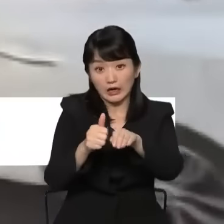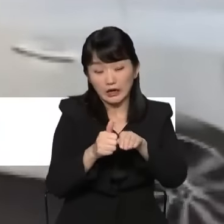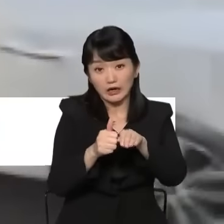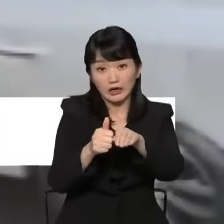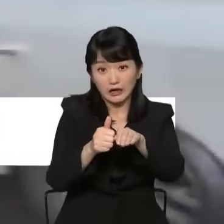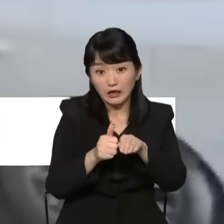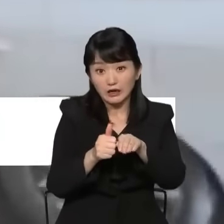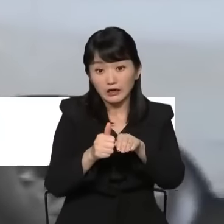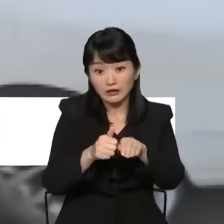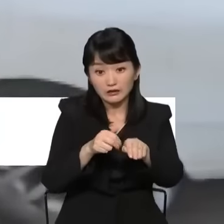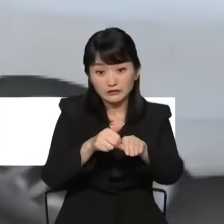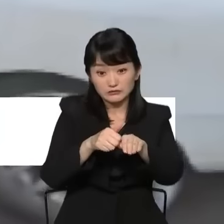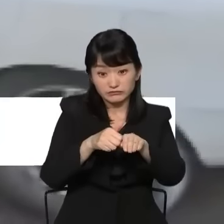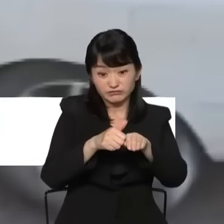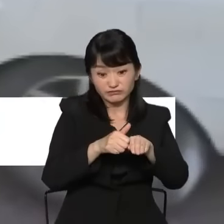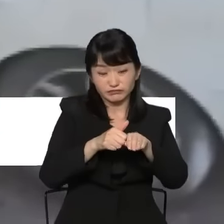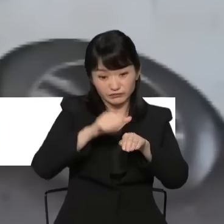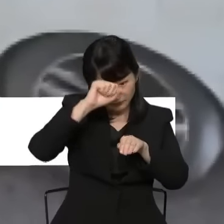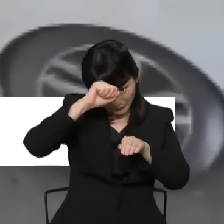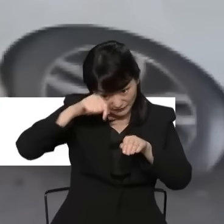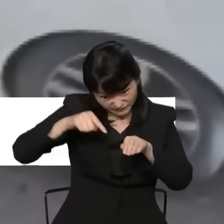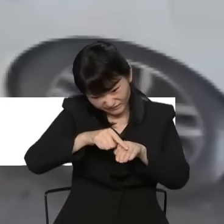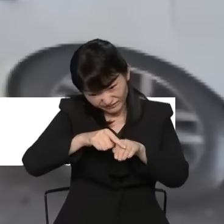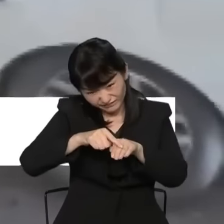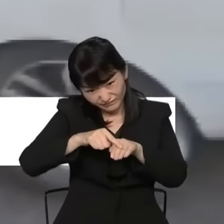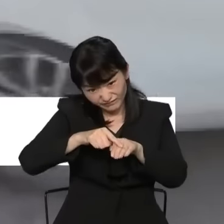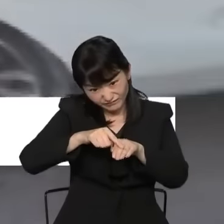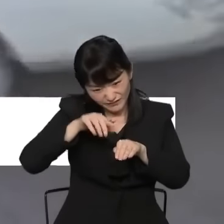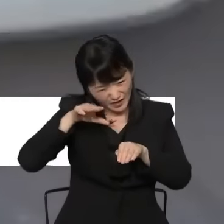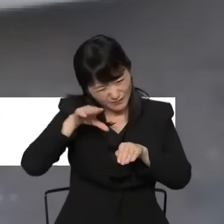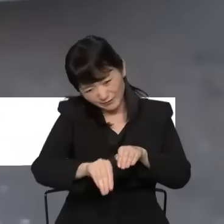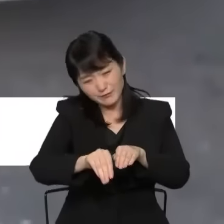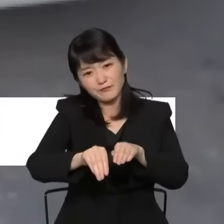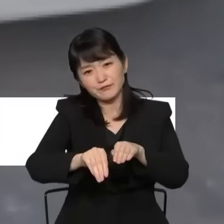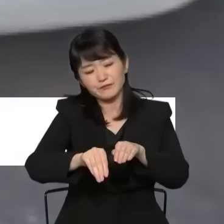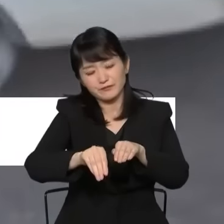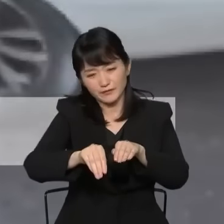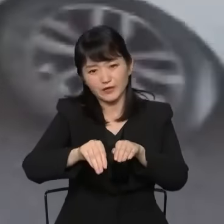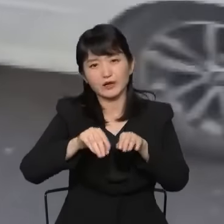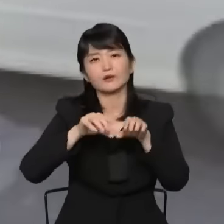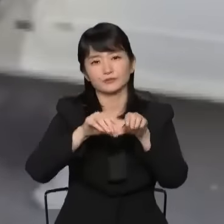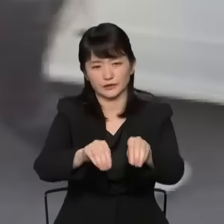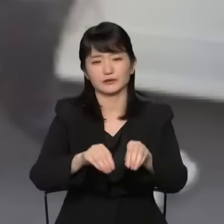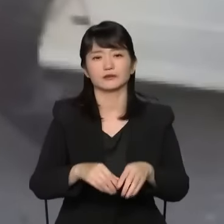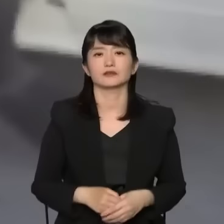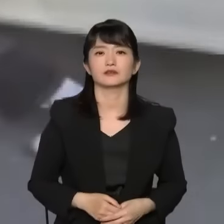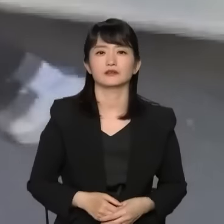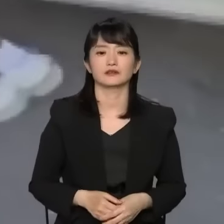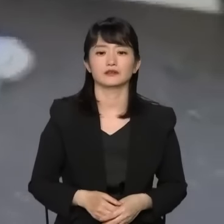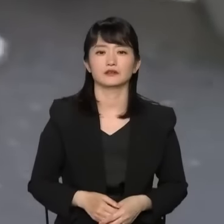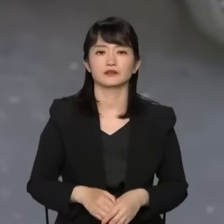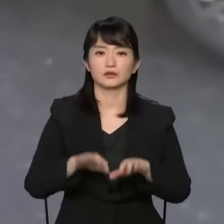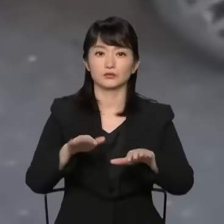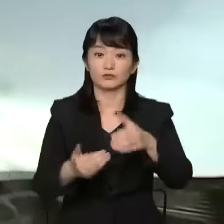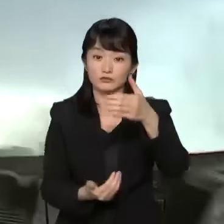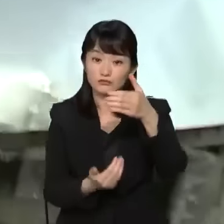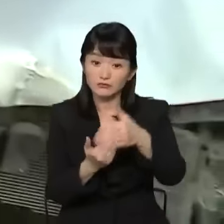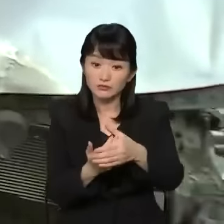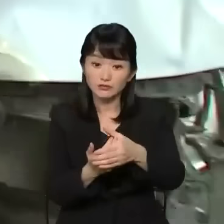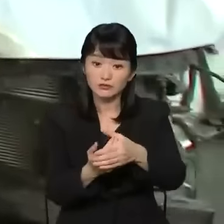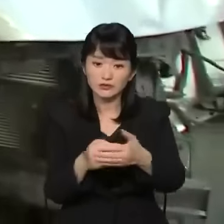시작하고 끌려가던 시민이 다리를 집어넣어 브레이크를 밟은 뒤에야 비로소 멈춰섭니다. 오늘 사고를 당한